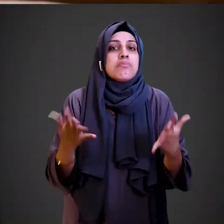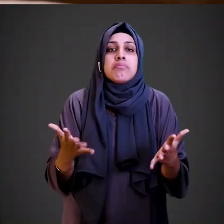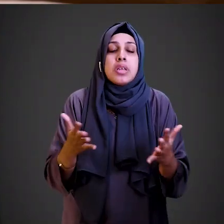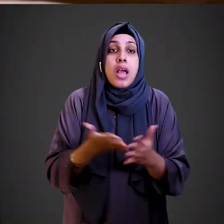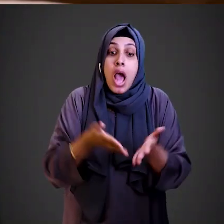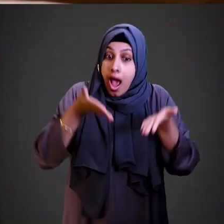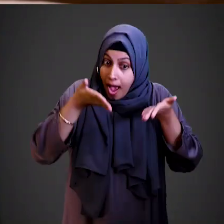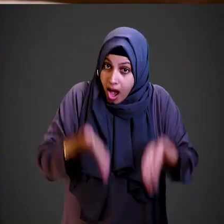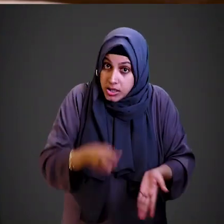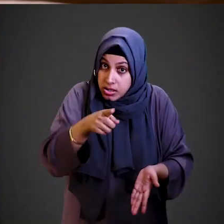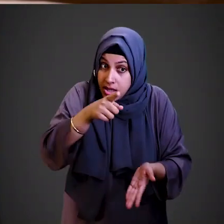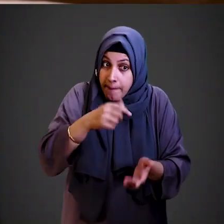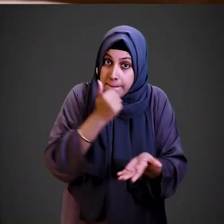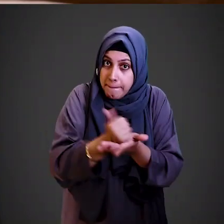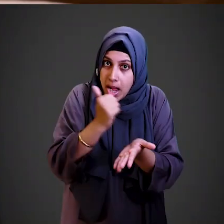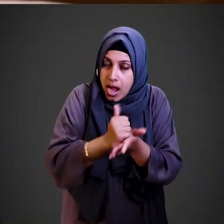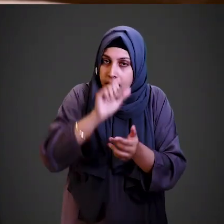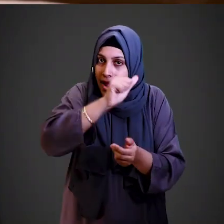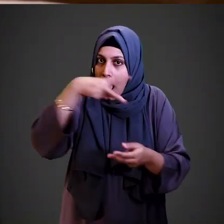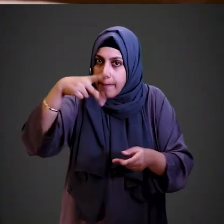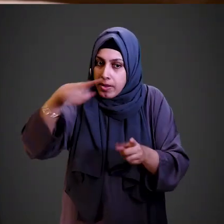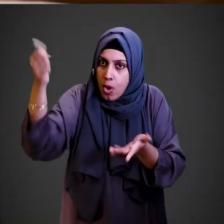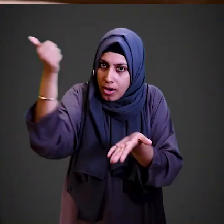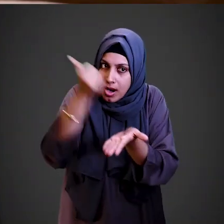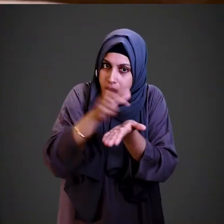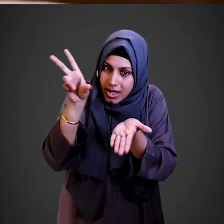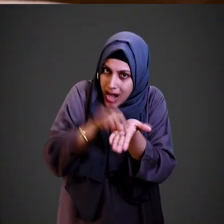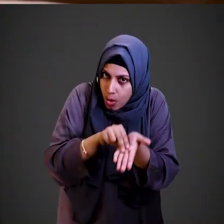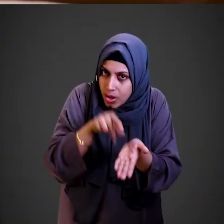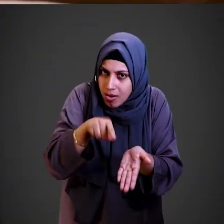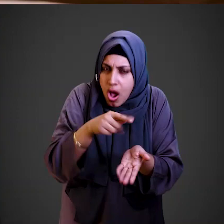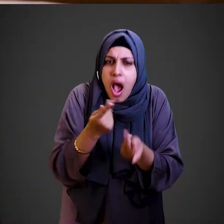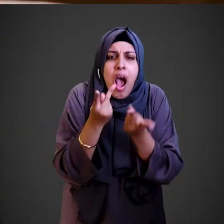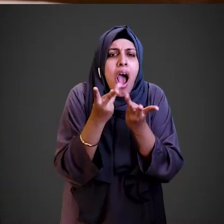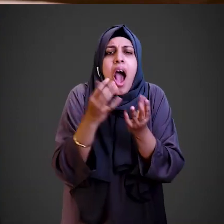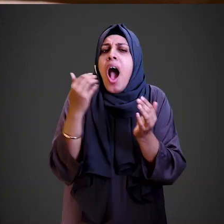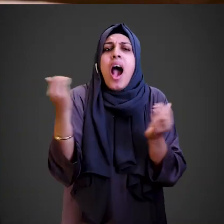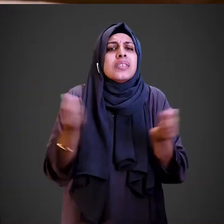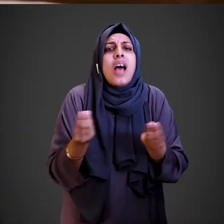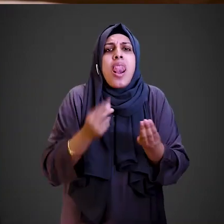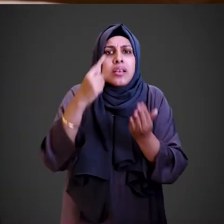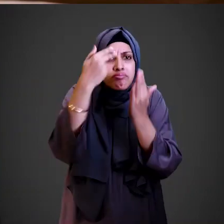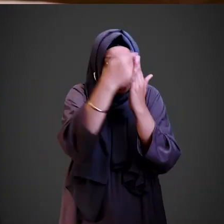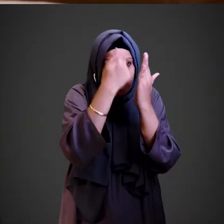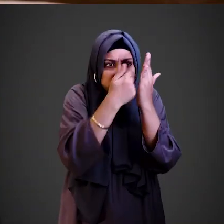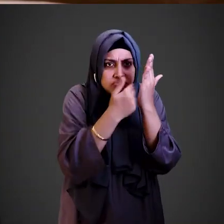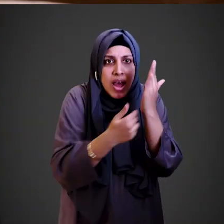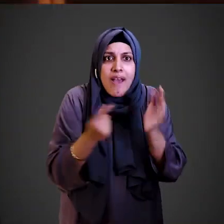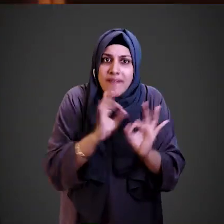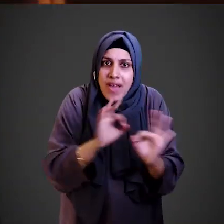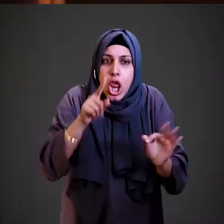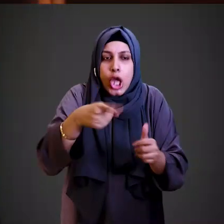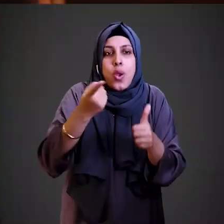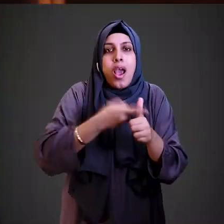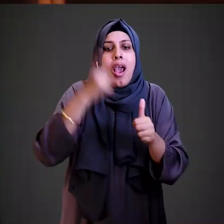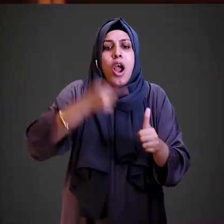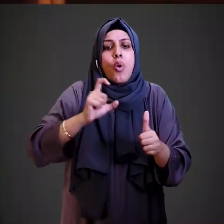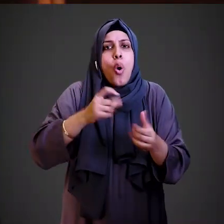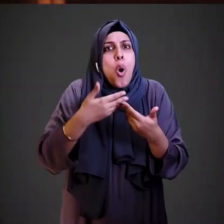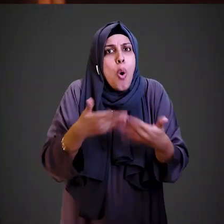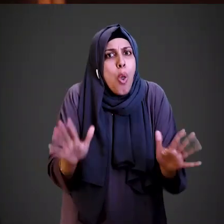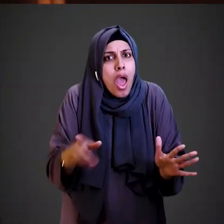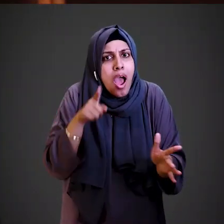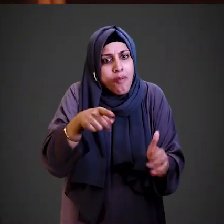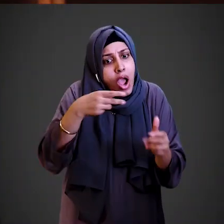अपने फ़ोन के ऊपर एक डिजिटल बैंकिंग की ऐप डाउनलोड करें, बड़ी आसानी से 3-4 फील्ड्स को फिल करने के बाद आप अपना अकाउंट खोल सकेंगे।